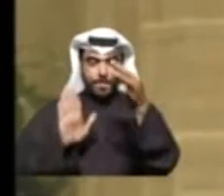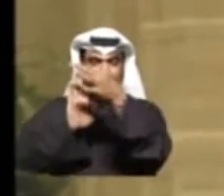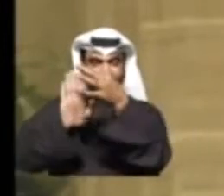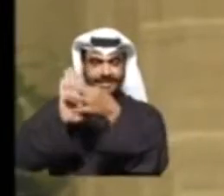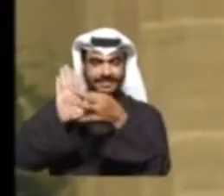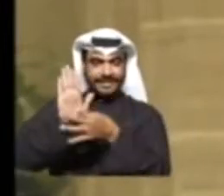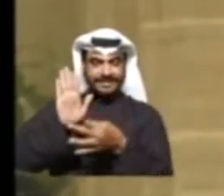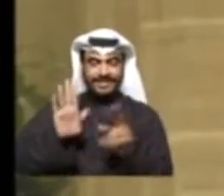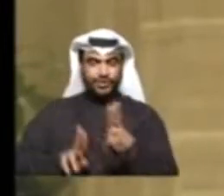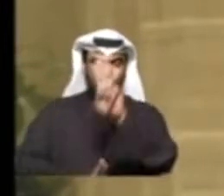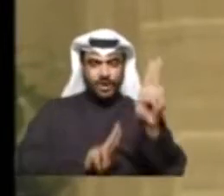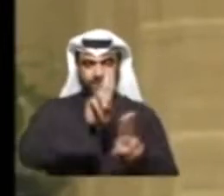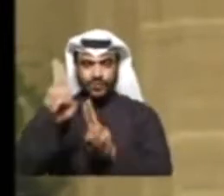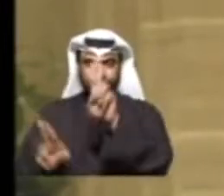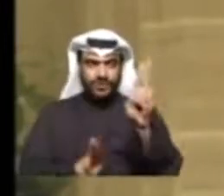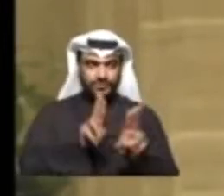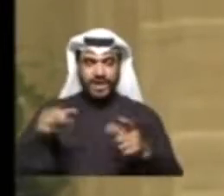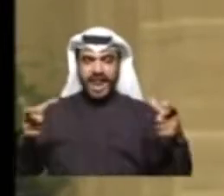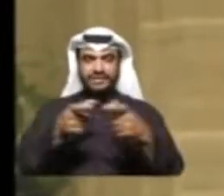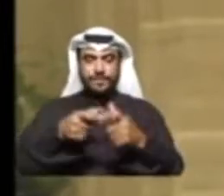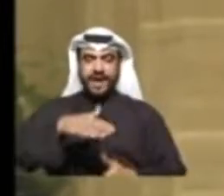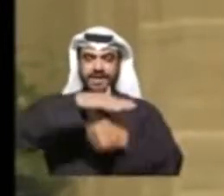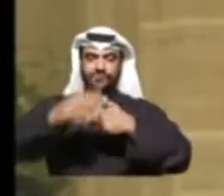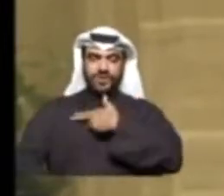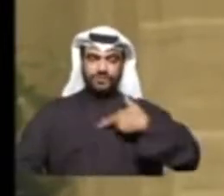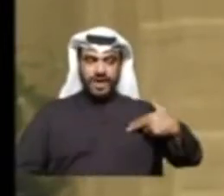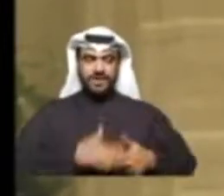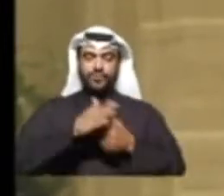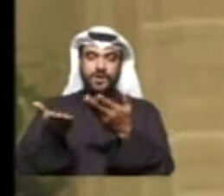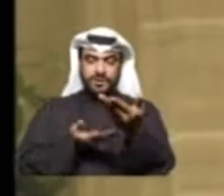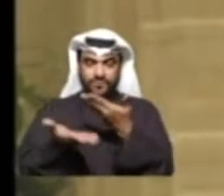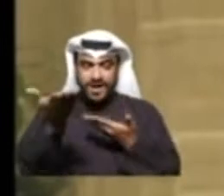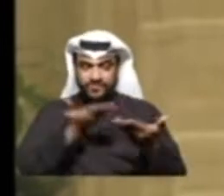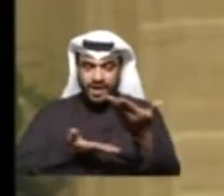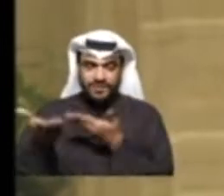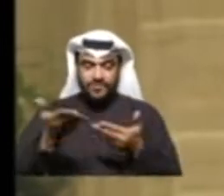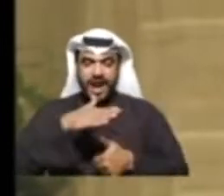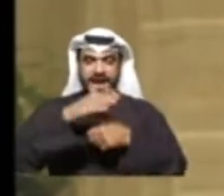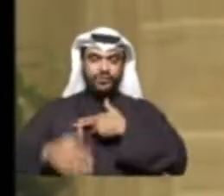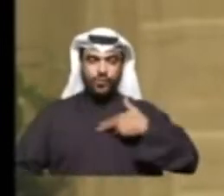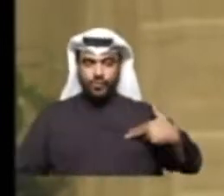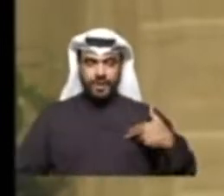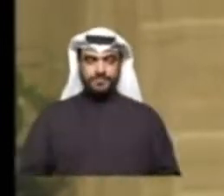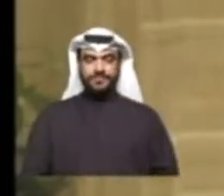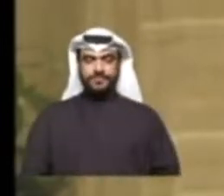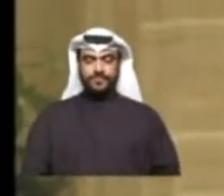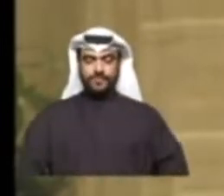التي تمت مناقشتها في اجتماع مجلس الوزراء برئاسة سمو الشيخ جابر مبارك الحمد الصباح رئيس مجلس الوزراء.